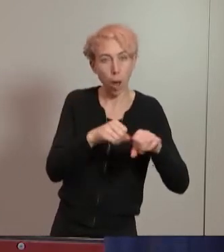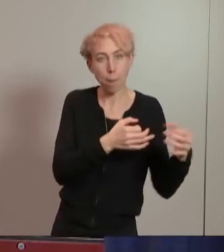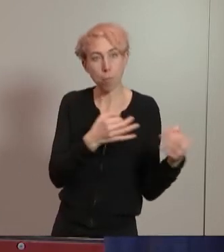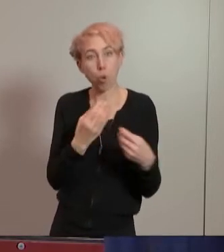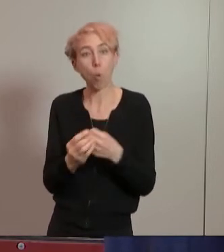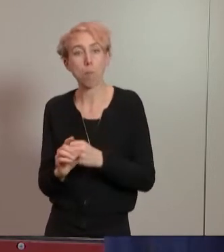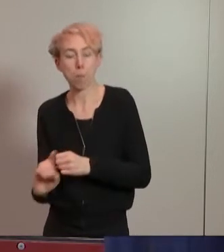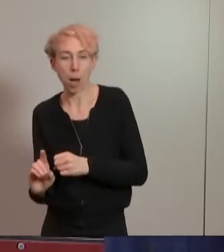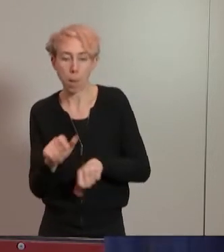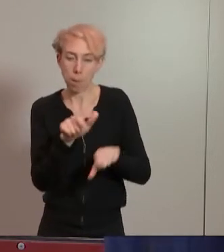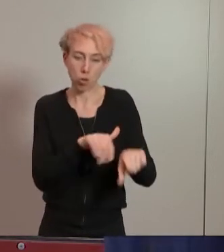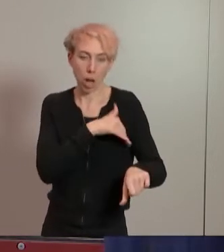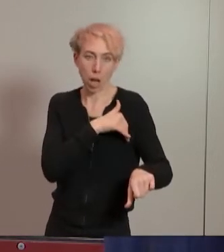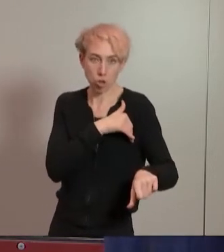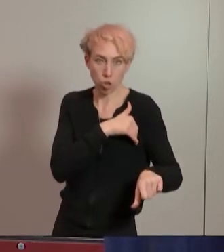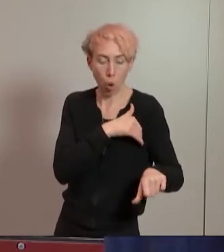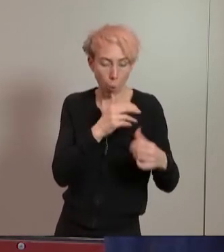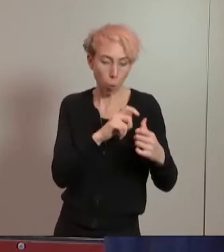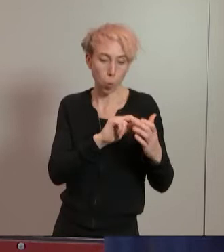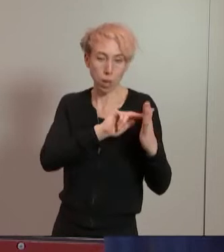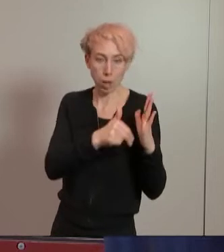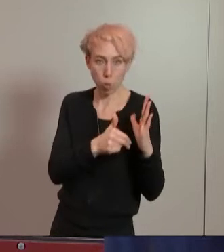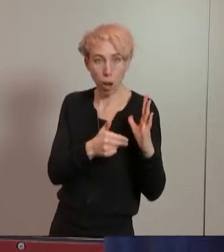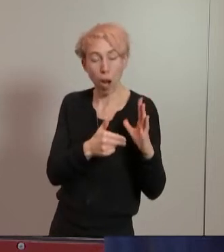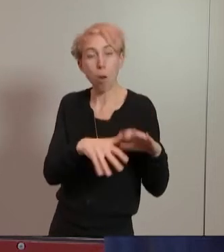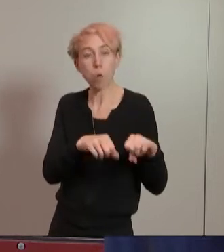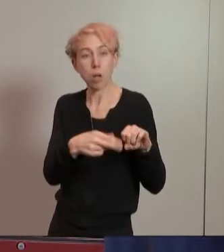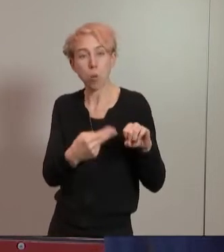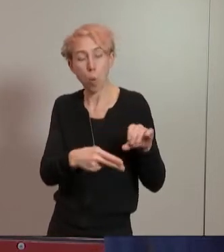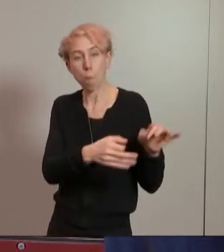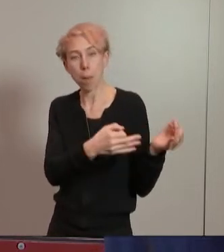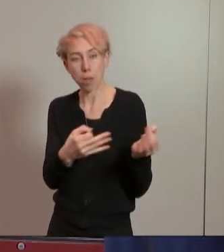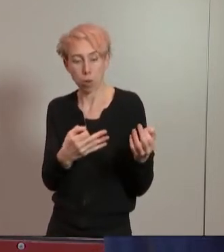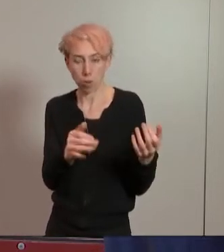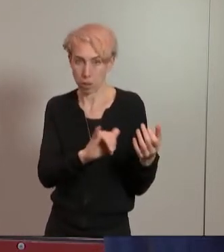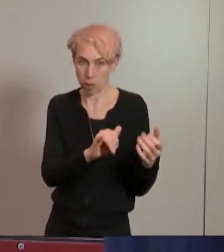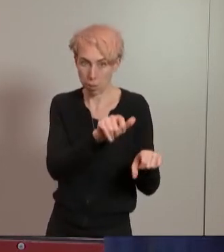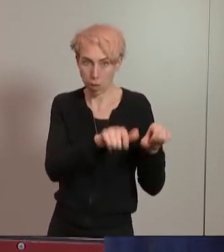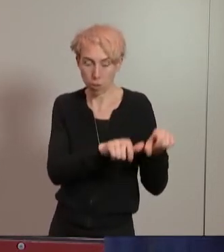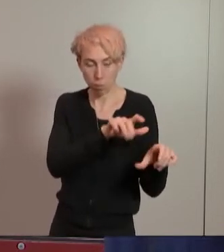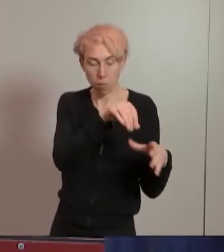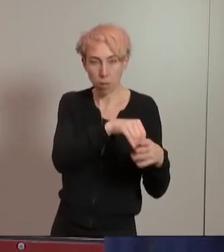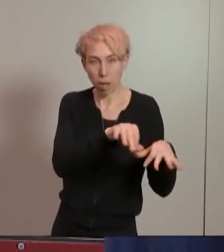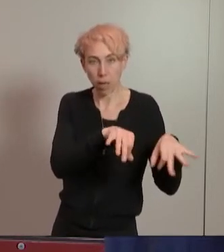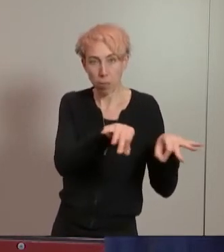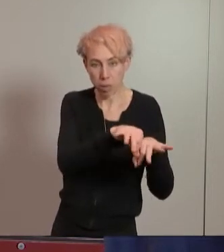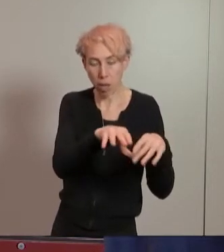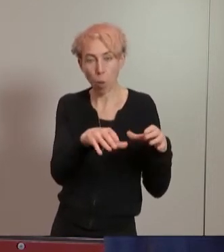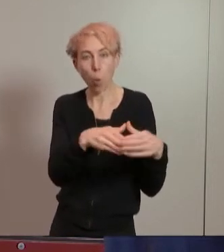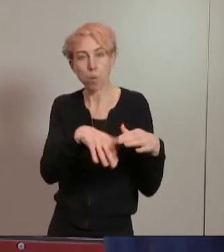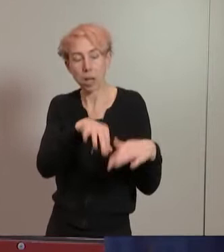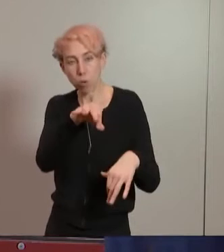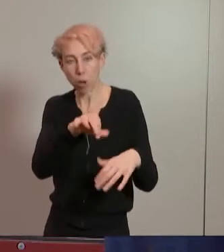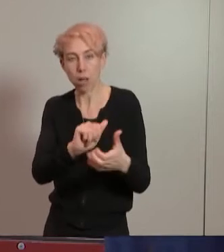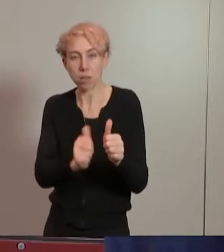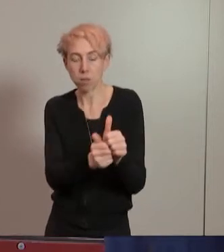agents contractuels sur emploi non permanent concernent les collaborateurs de cabinet, de groupes d'élus, les assistantes maternelles,